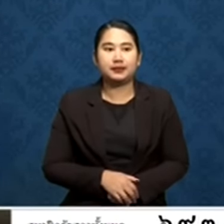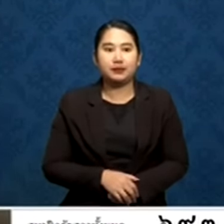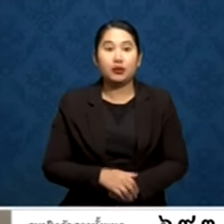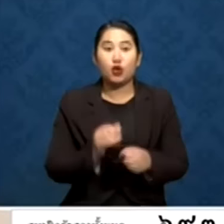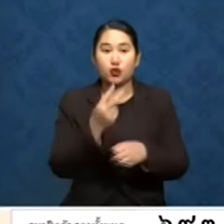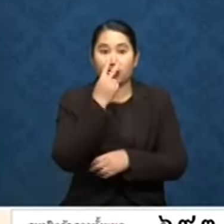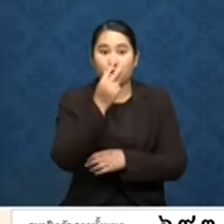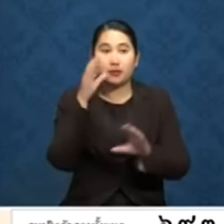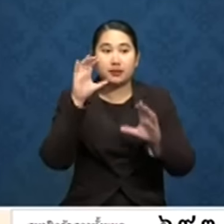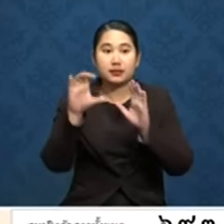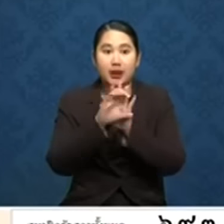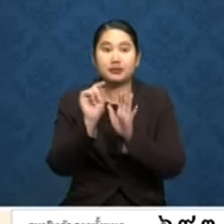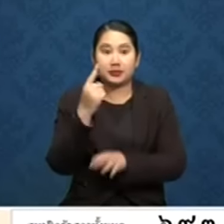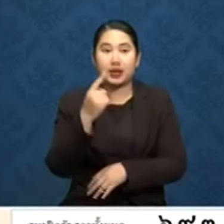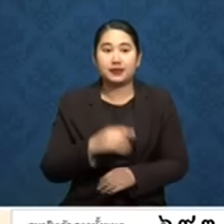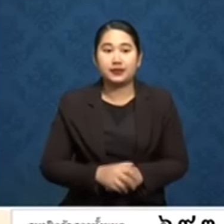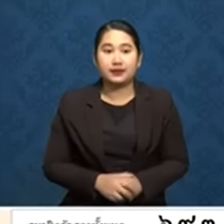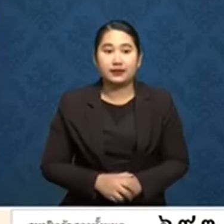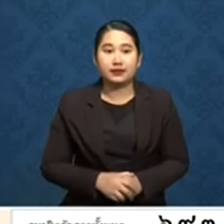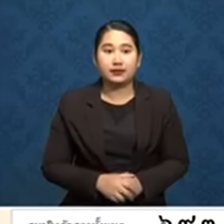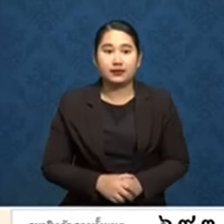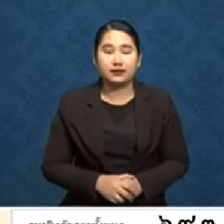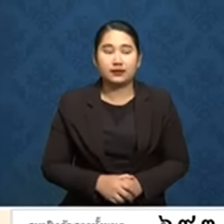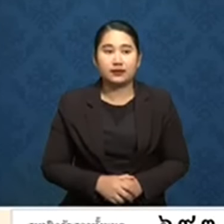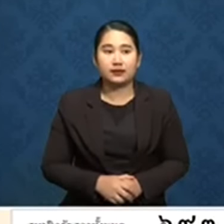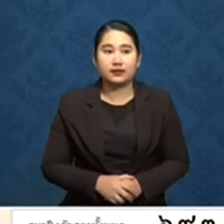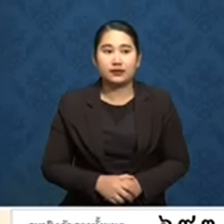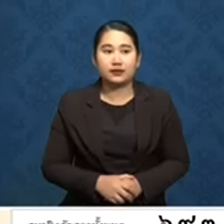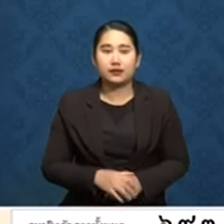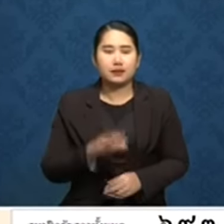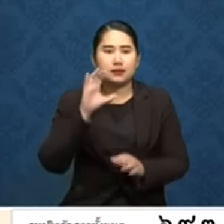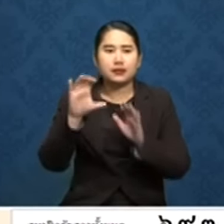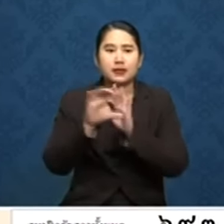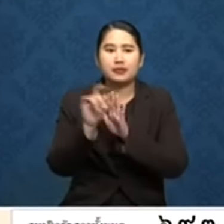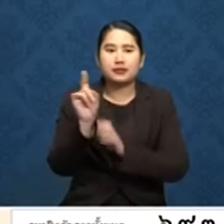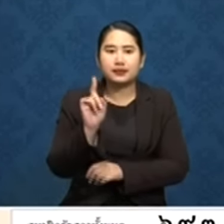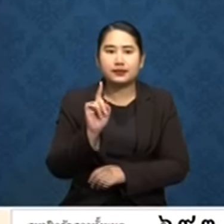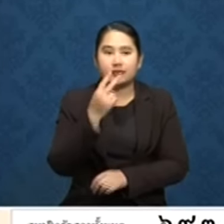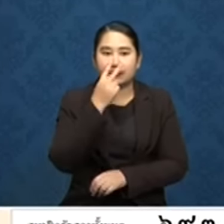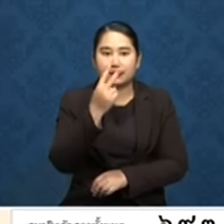ภาพที่คุณธีรชัยประท้วงกันสักครู่ภาพไหนครับ